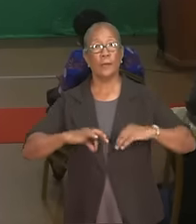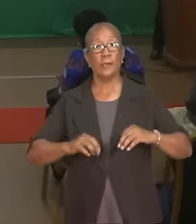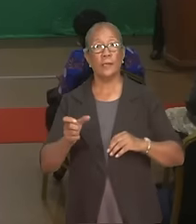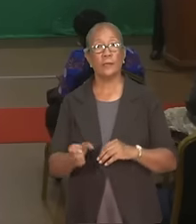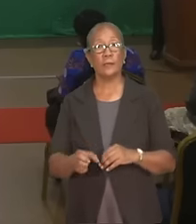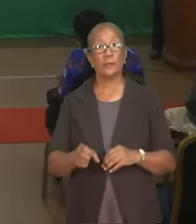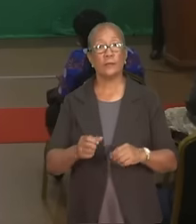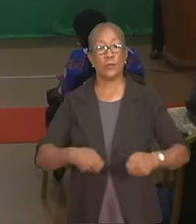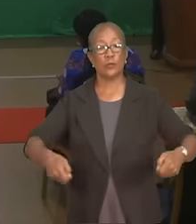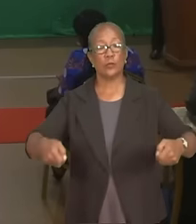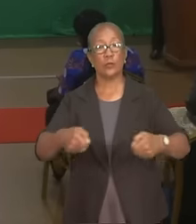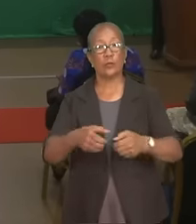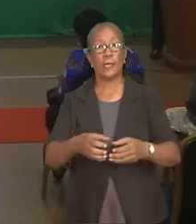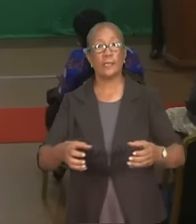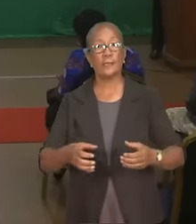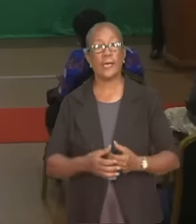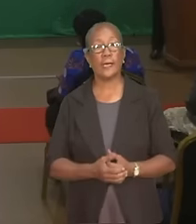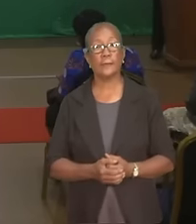SOSAFO.